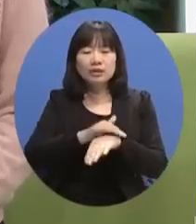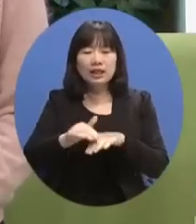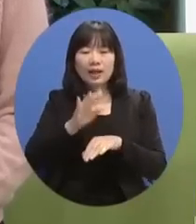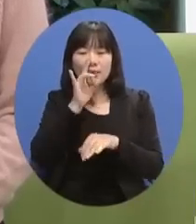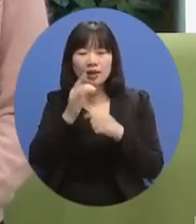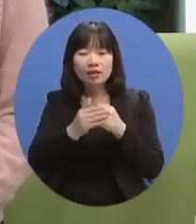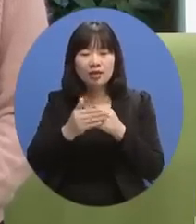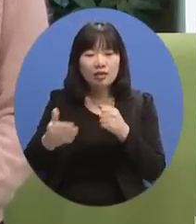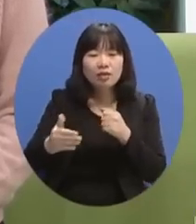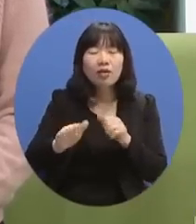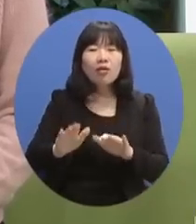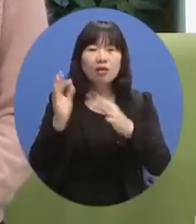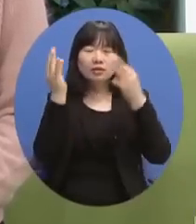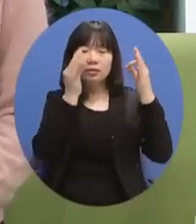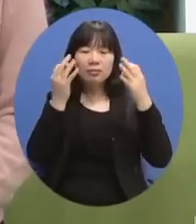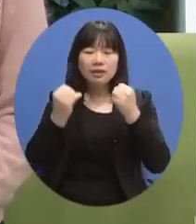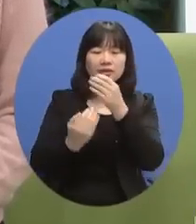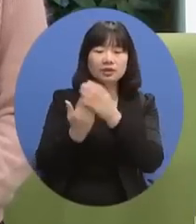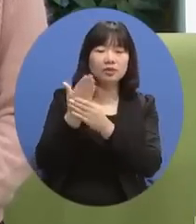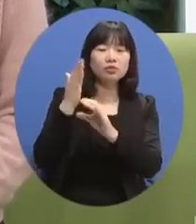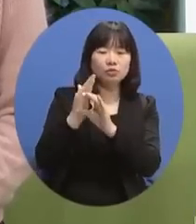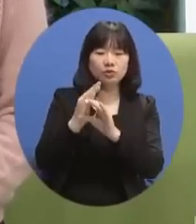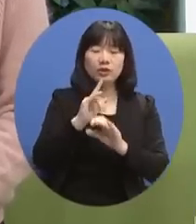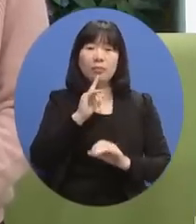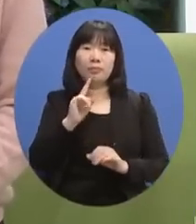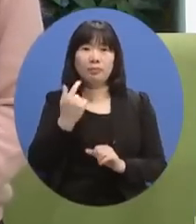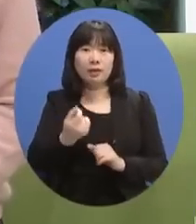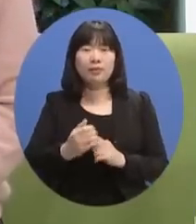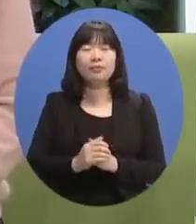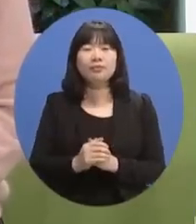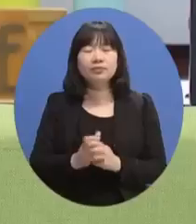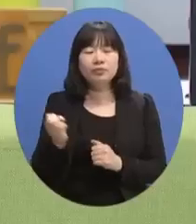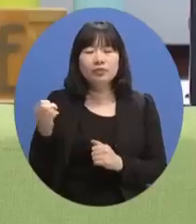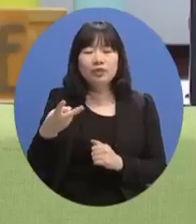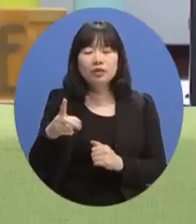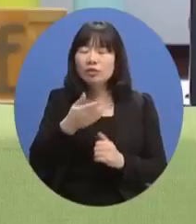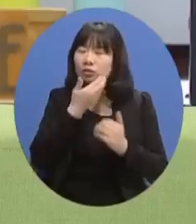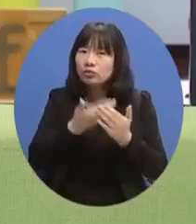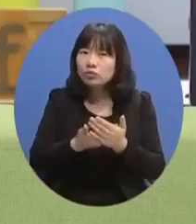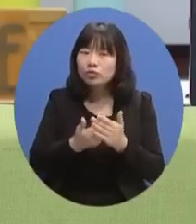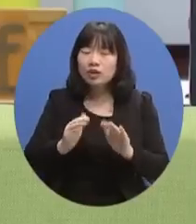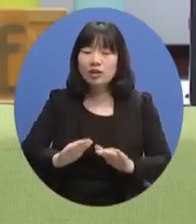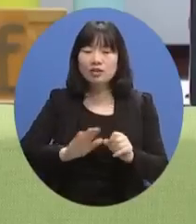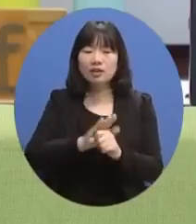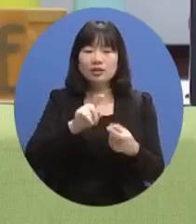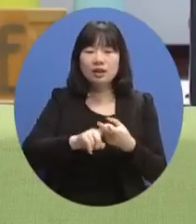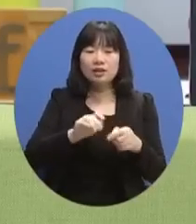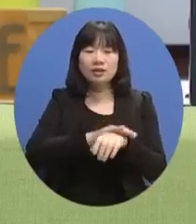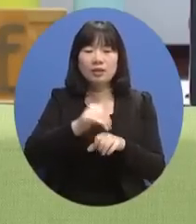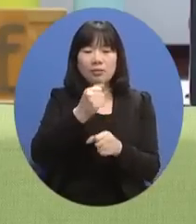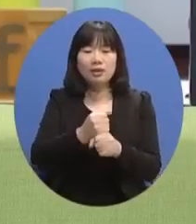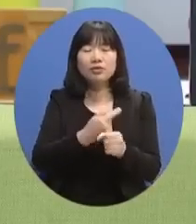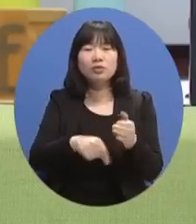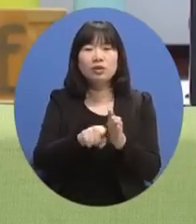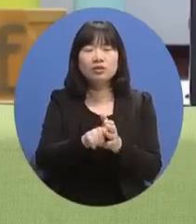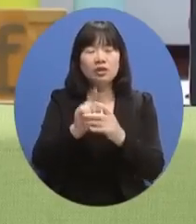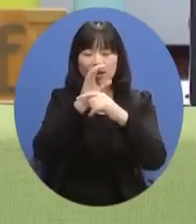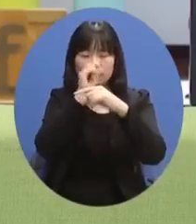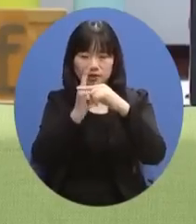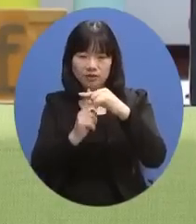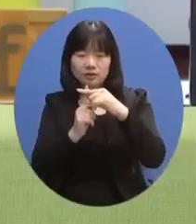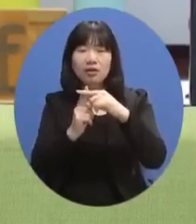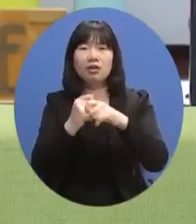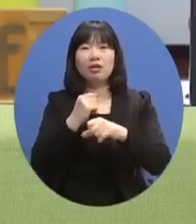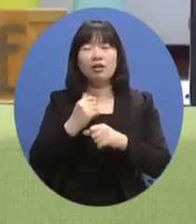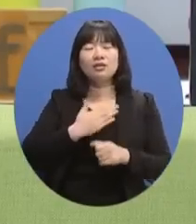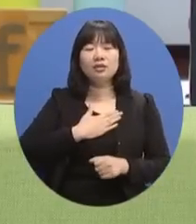때문에 그런 산만함도 많이 기인한다라고 보는 거고요. 네. 또 굉장히 중요한 게 애착을 잘 형성하기 위해서는